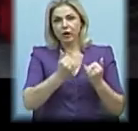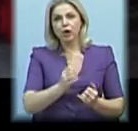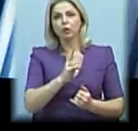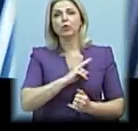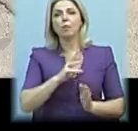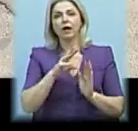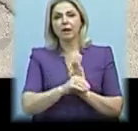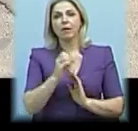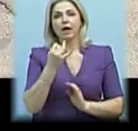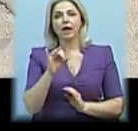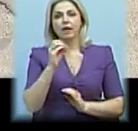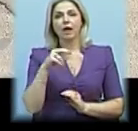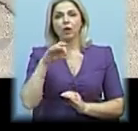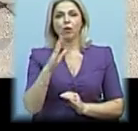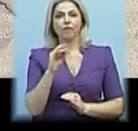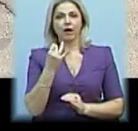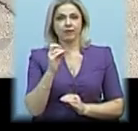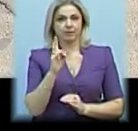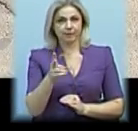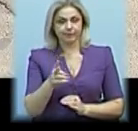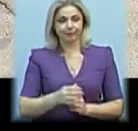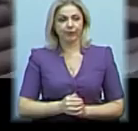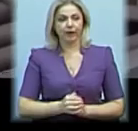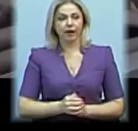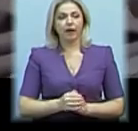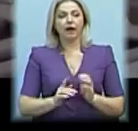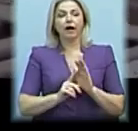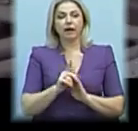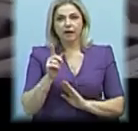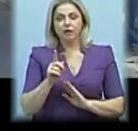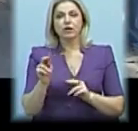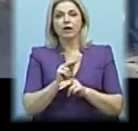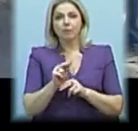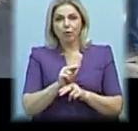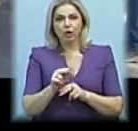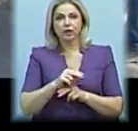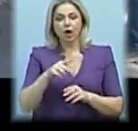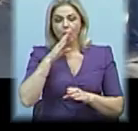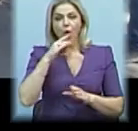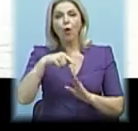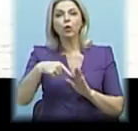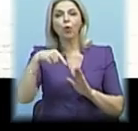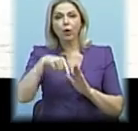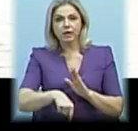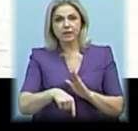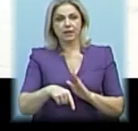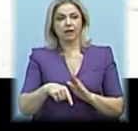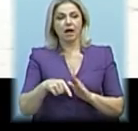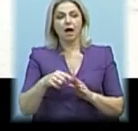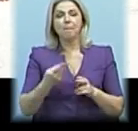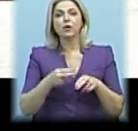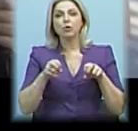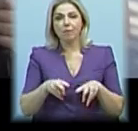котлі. В Миколаєві розпочали заміну щодо приймачів з линевих колодязів. Використовують грати, безпечні для